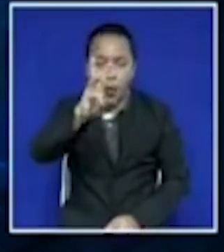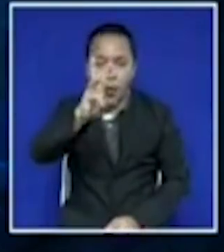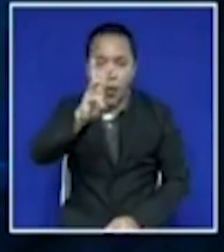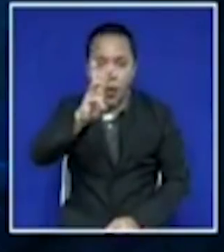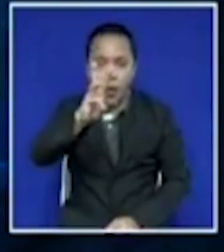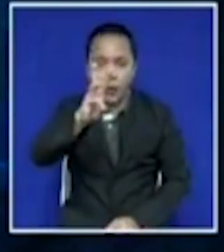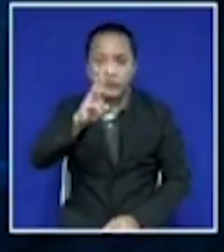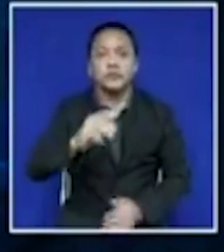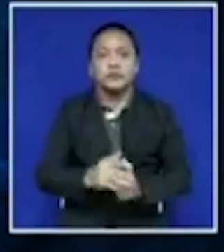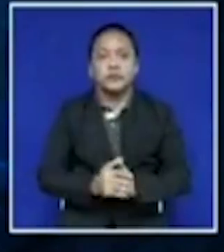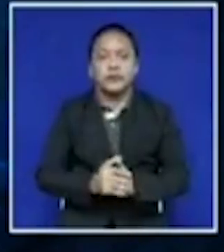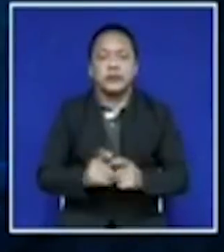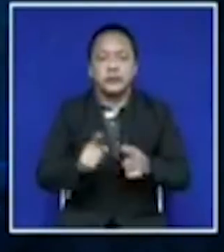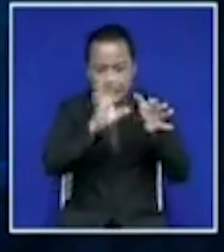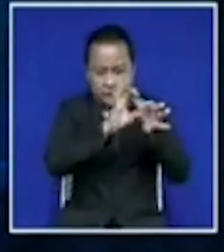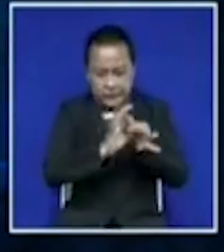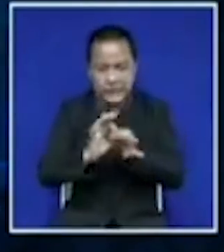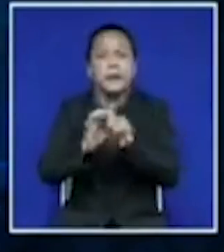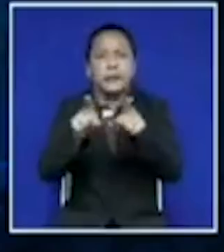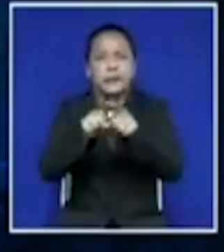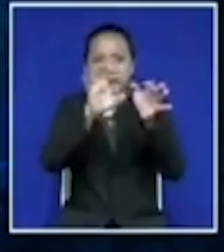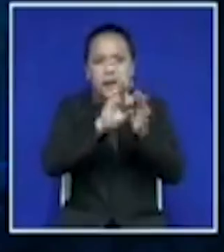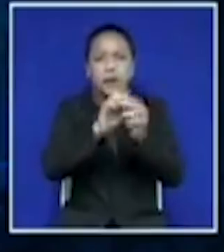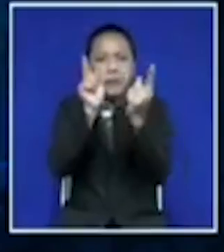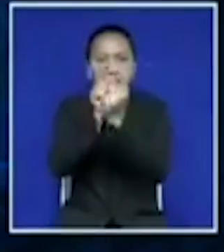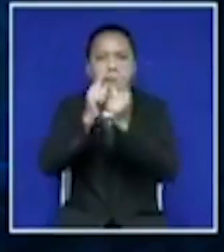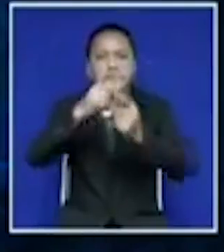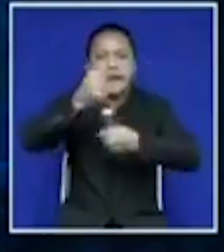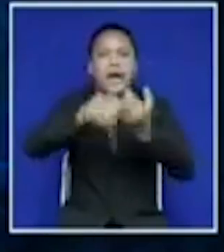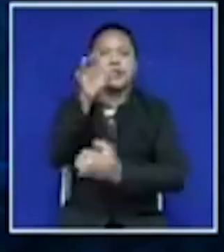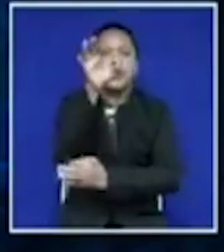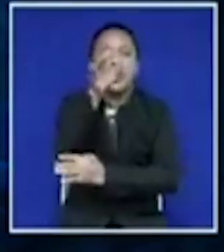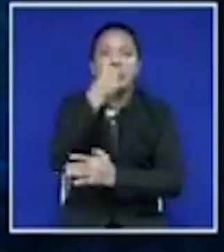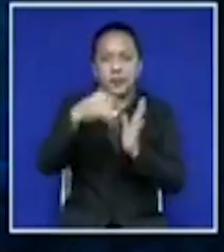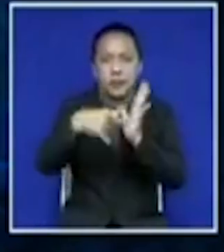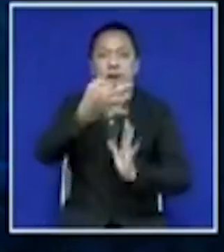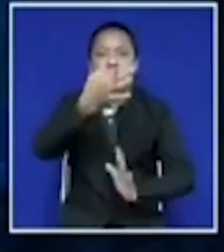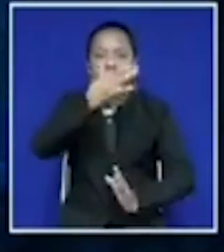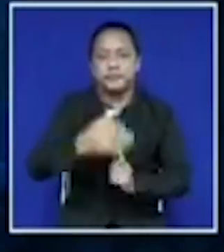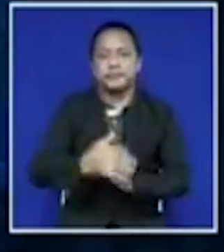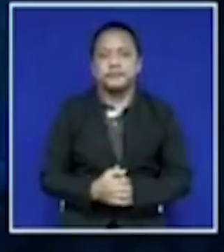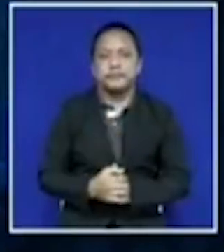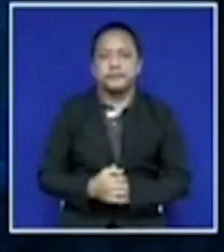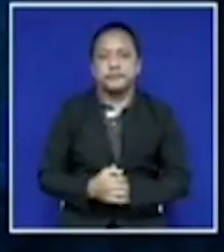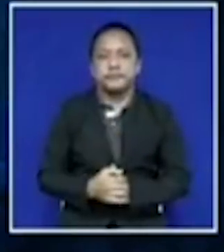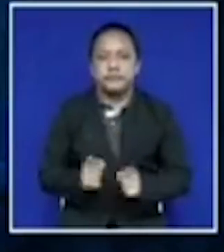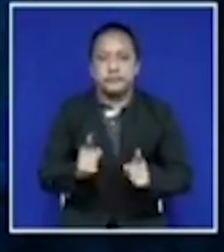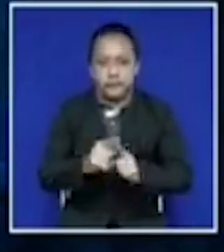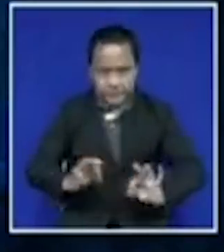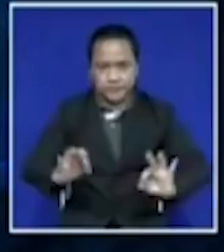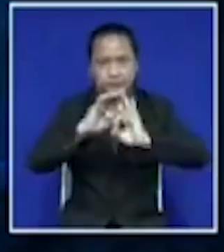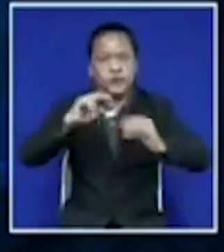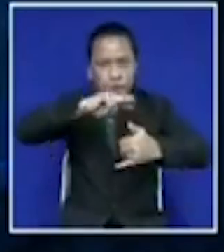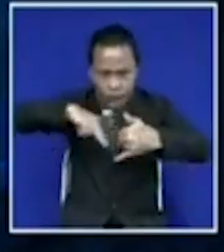เหตุที่จะสอดคล้องกันกับสิ่งที่เราเจอในตลาดกลางกุ้งตรงนี้นะครับซึ่งก็จำเป็นที่จะต้องดู